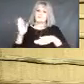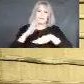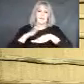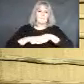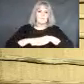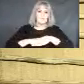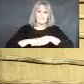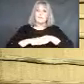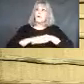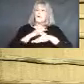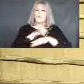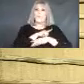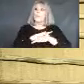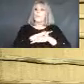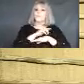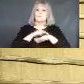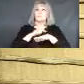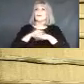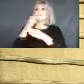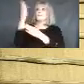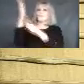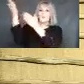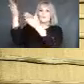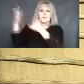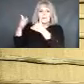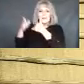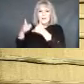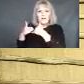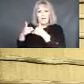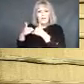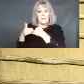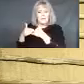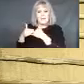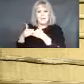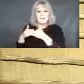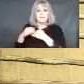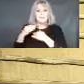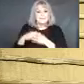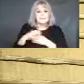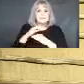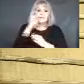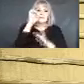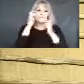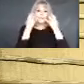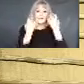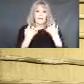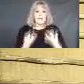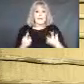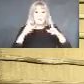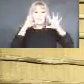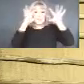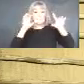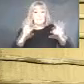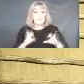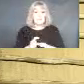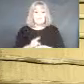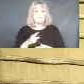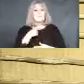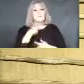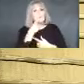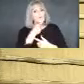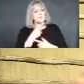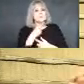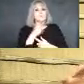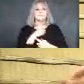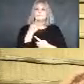vervul, die koninkryk van God het naby gekom. Dis nuus, dis die evangelie, en ek en jy gaan miskien teen hierdie klip